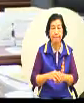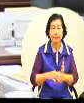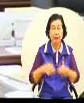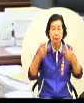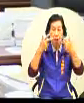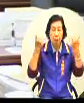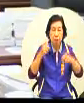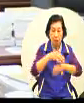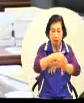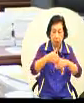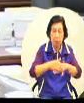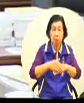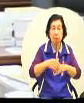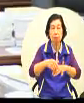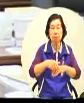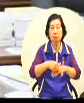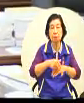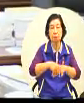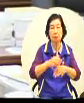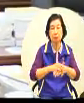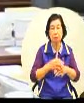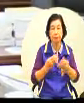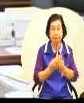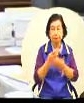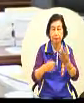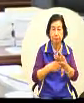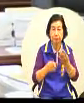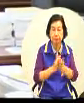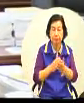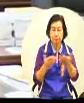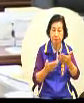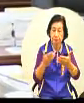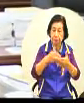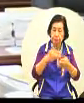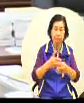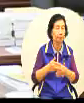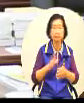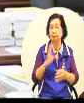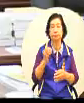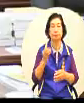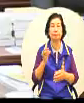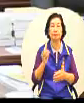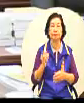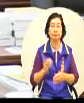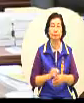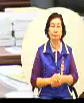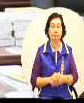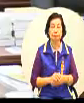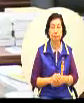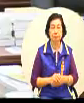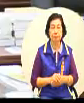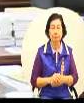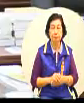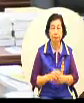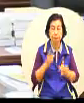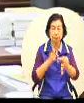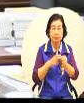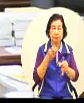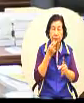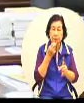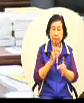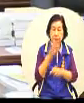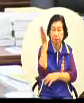么原先的产业提升了没有？并没有。 所以不管是中央政府的产业计划，